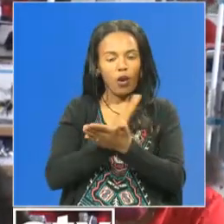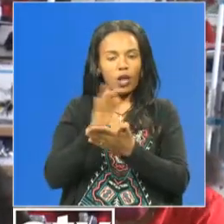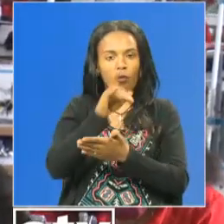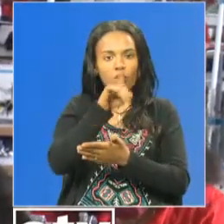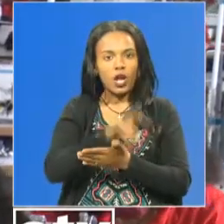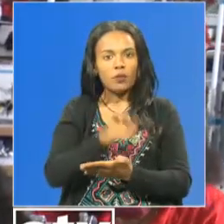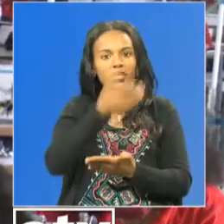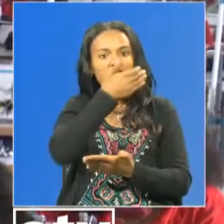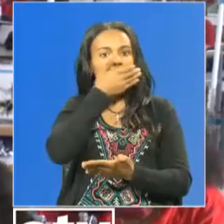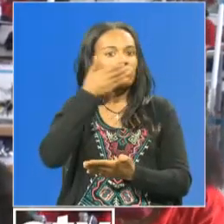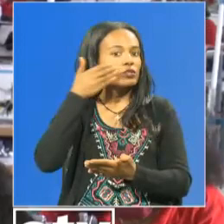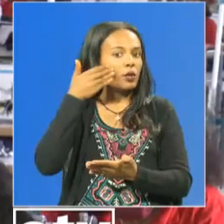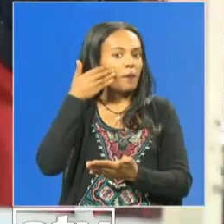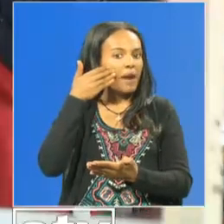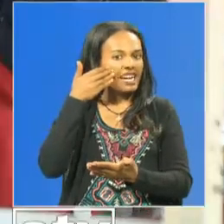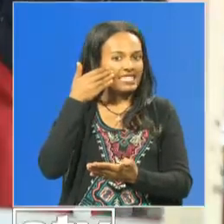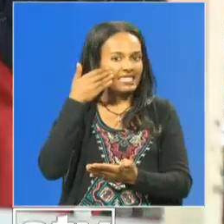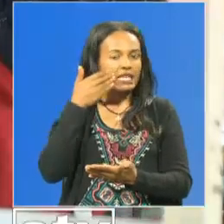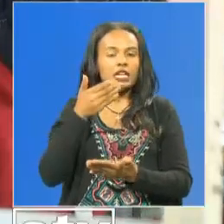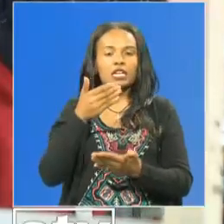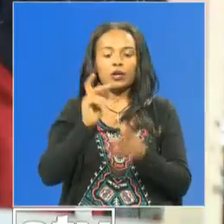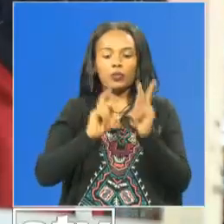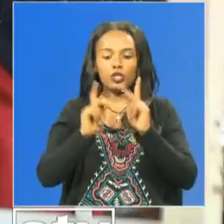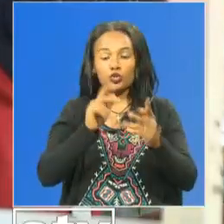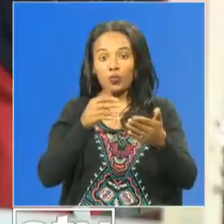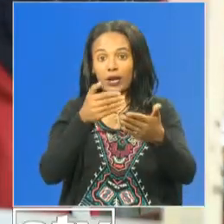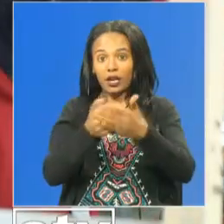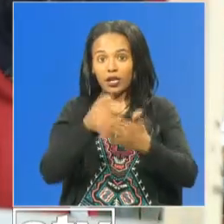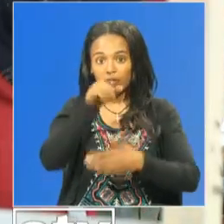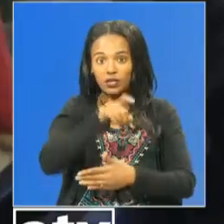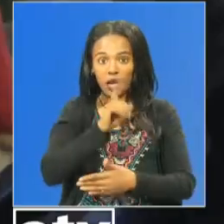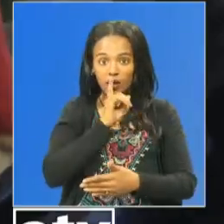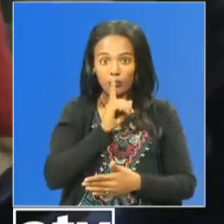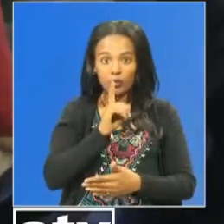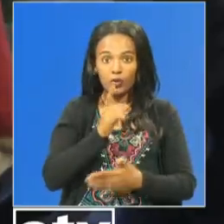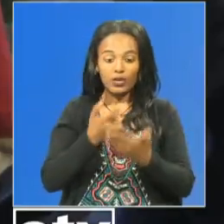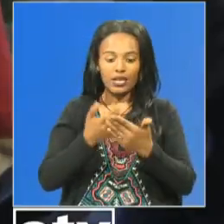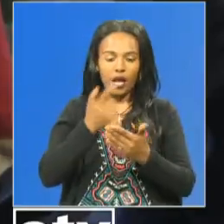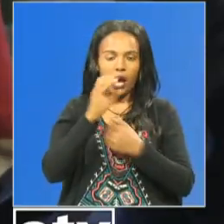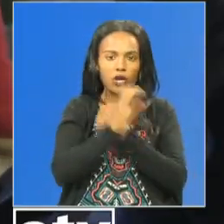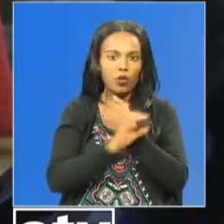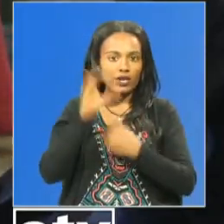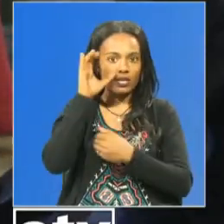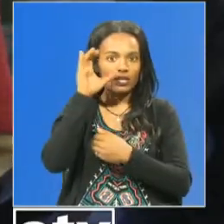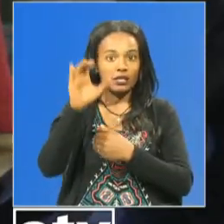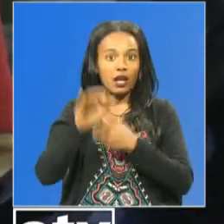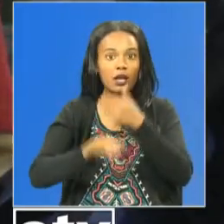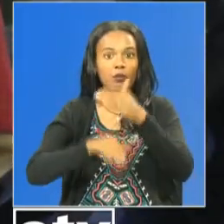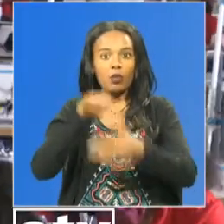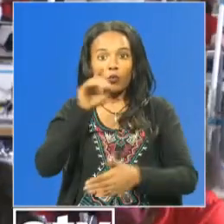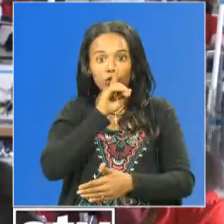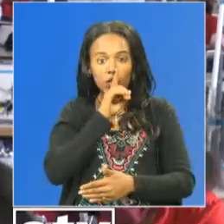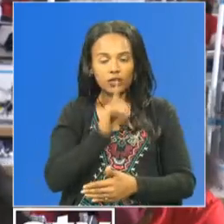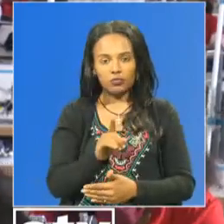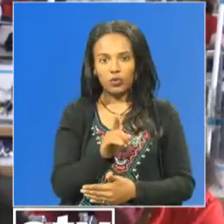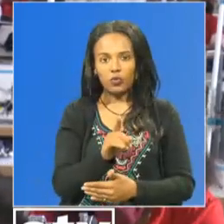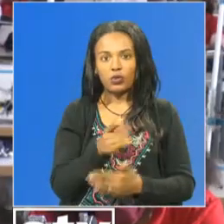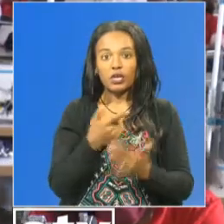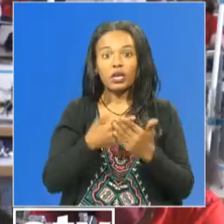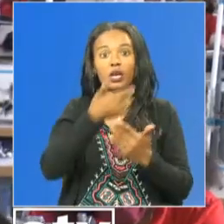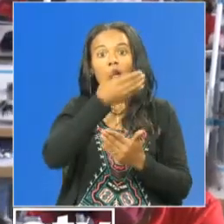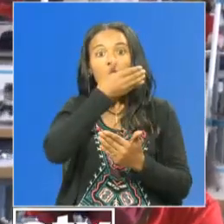ይህንን የአፍ መሸፈኛ ማስክ አምርተን ለህብረተሰቡ ማዳረስ ስላለብን ነው። ያው ሀገራዊ ግዴታችንም ከመውጣት አንጻር ነው ይህንን ነገር